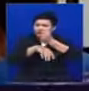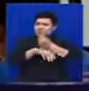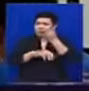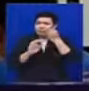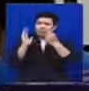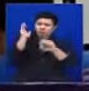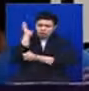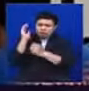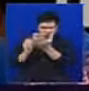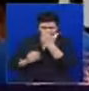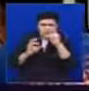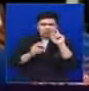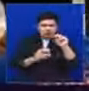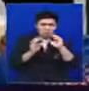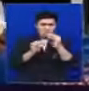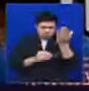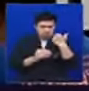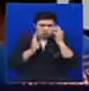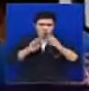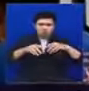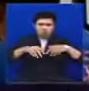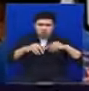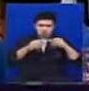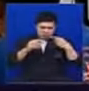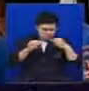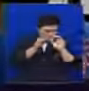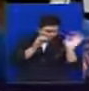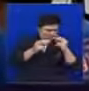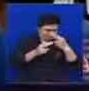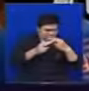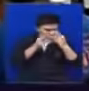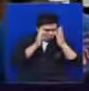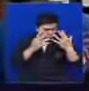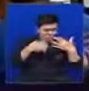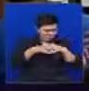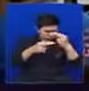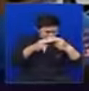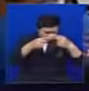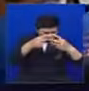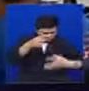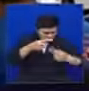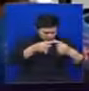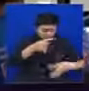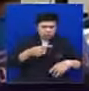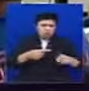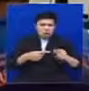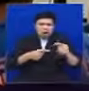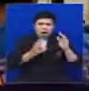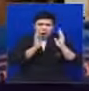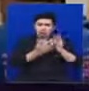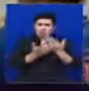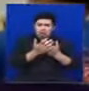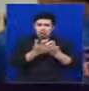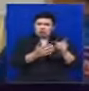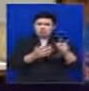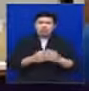นันนัดประชุมขออย่างเดียวขอให้มีบัญชีหางว่าวรายชื่อของผู้เข้าร่วมประชุมมา1ฉบับได้เท่านั้นพอและเอาไปปะติ